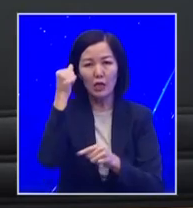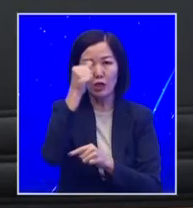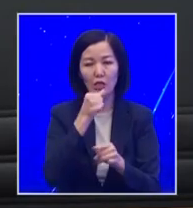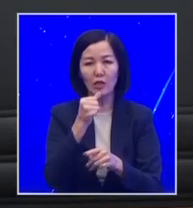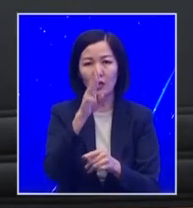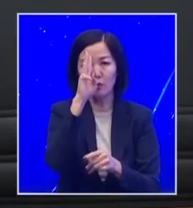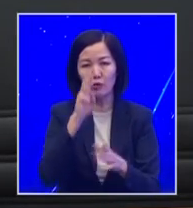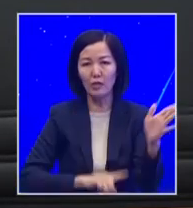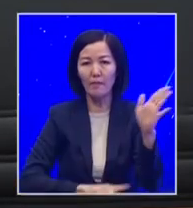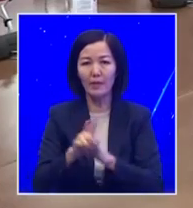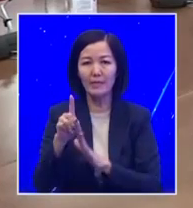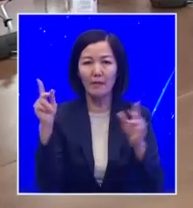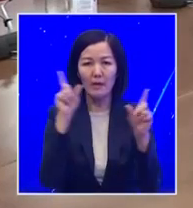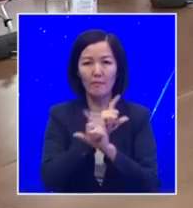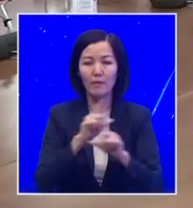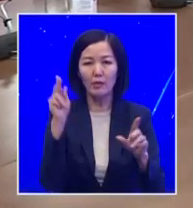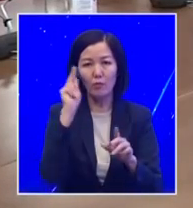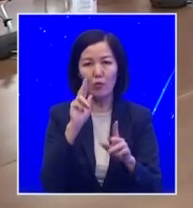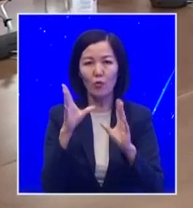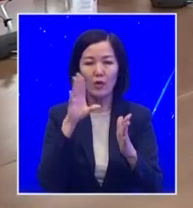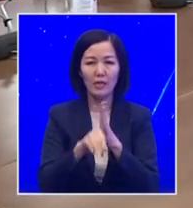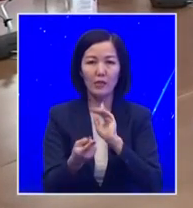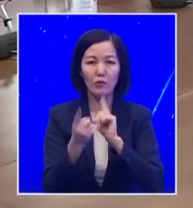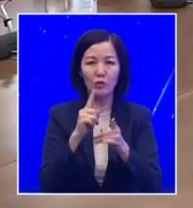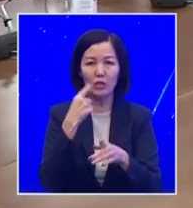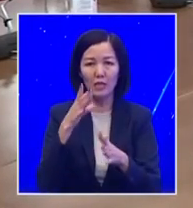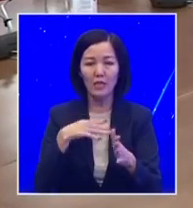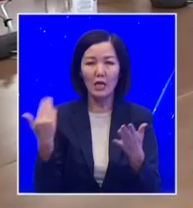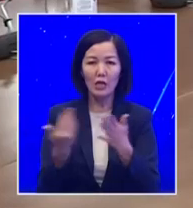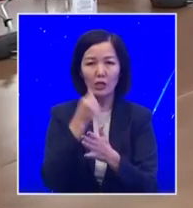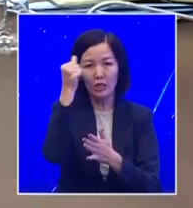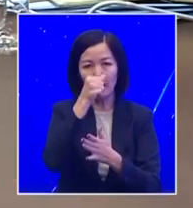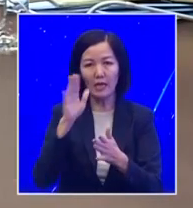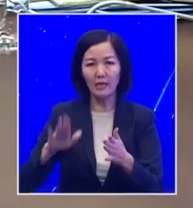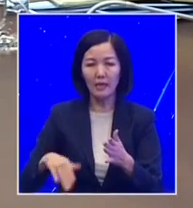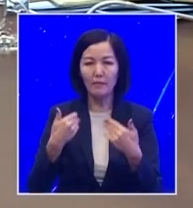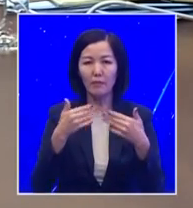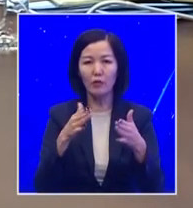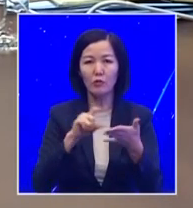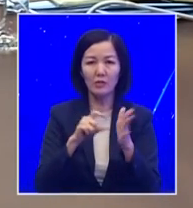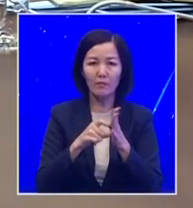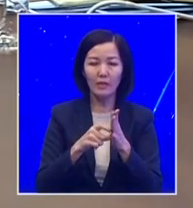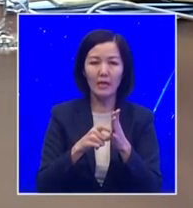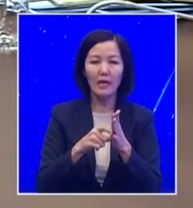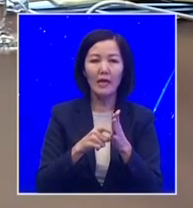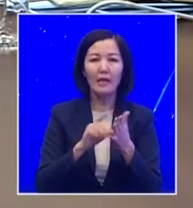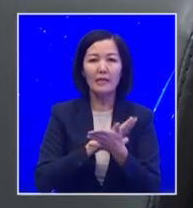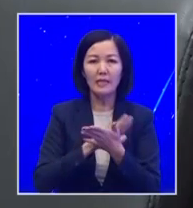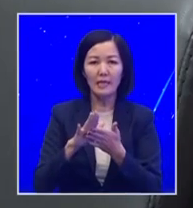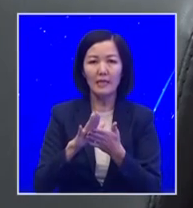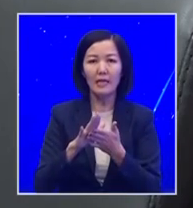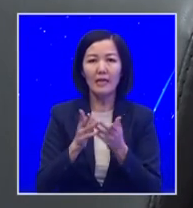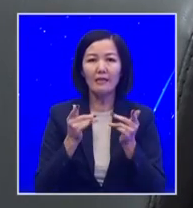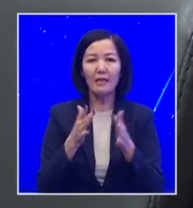90-нан бастап мектептердегі оқу форматта енгізілетін өзгерістер айтылды. Жаңа жылдан кейін бітіруші сыныптар